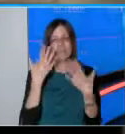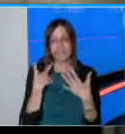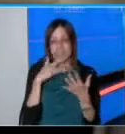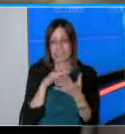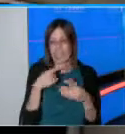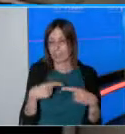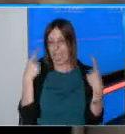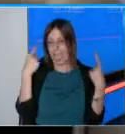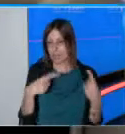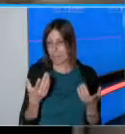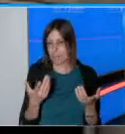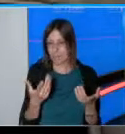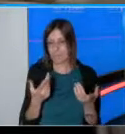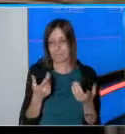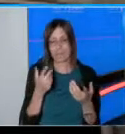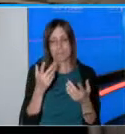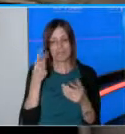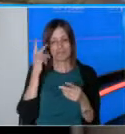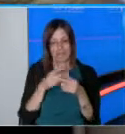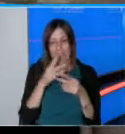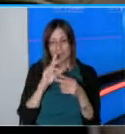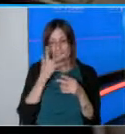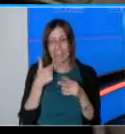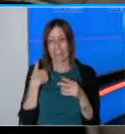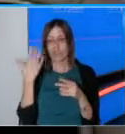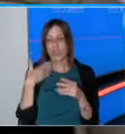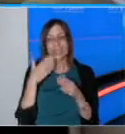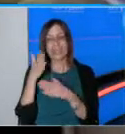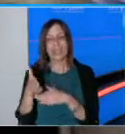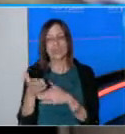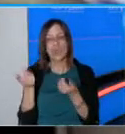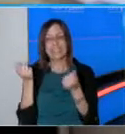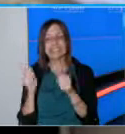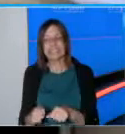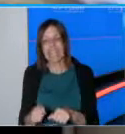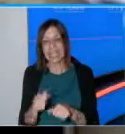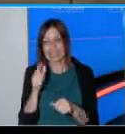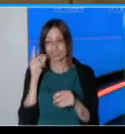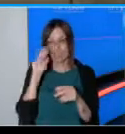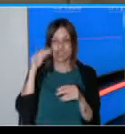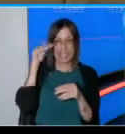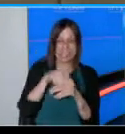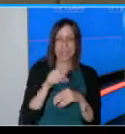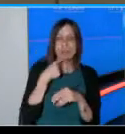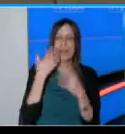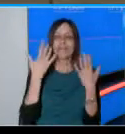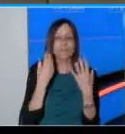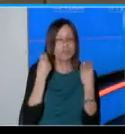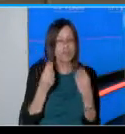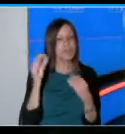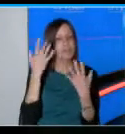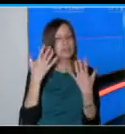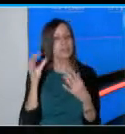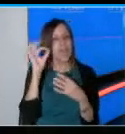היום, בגל השלישי נכנסנו לסגר. כלומר, זה שיש ירידה, זה לא אומר שהמספרים טובים. המספרים עדיין